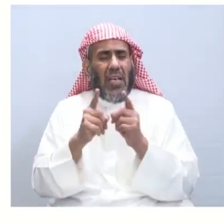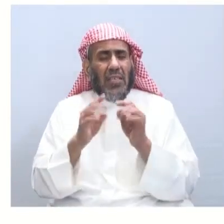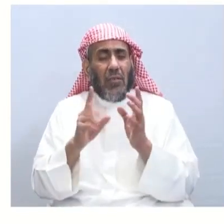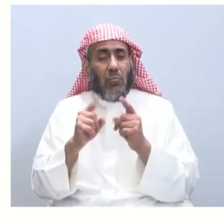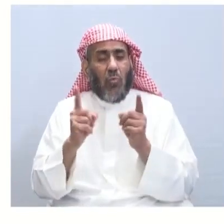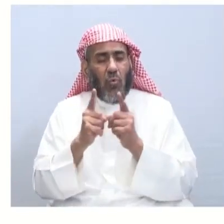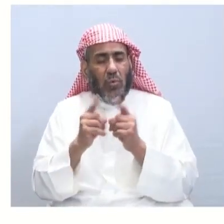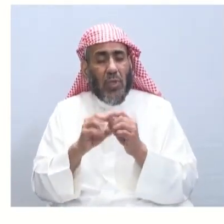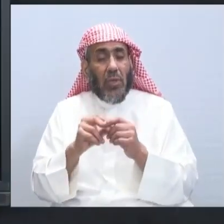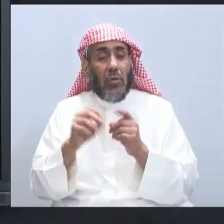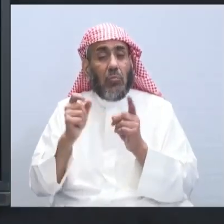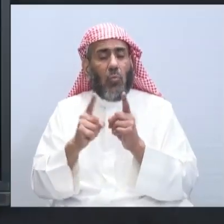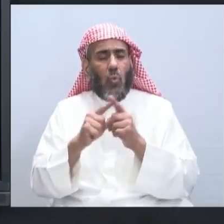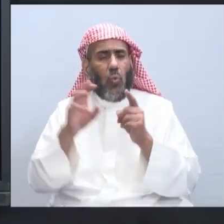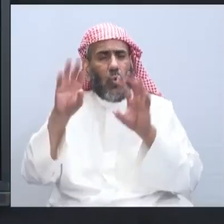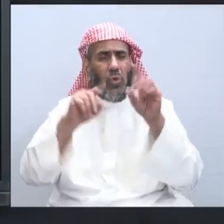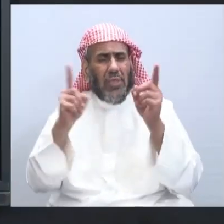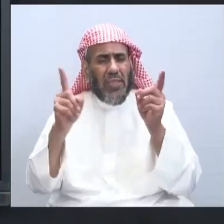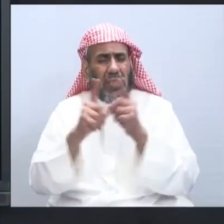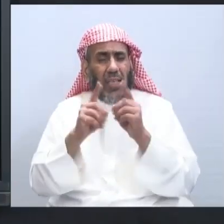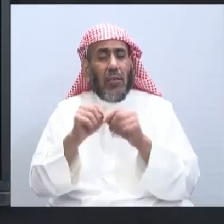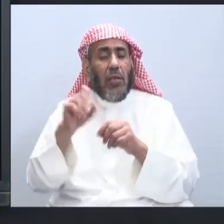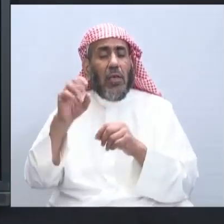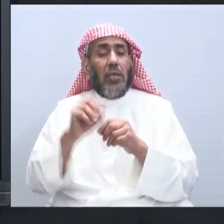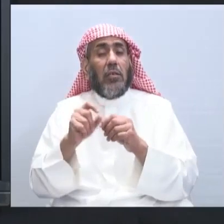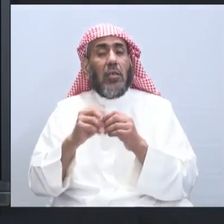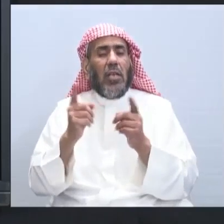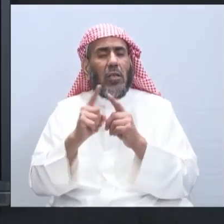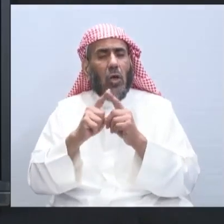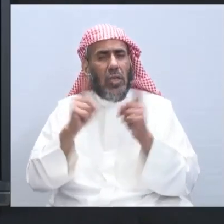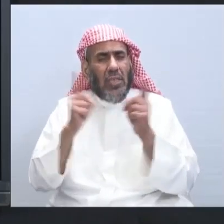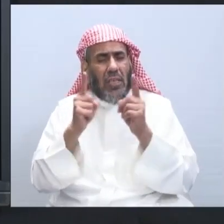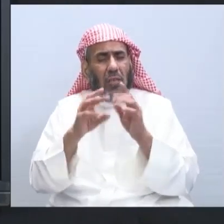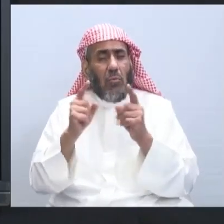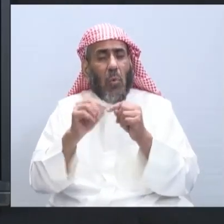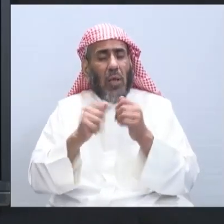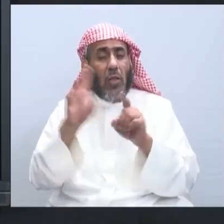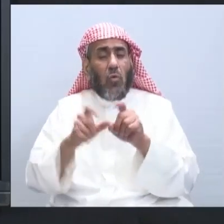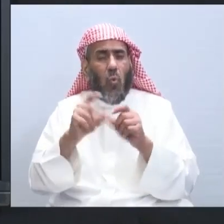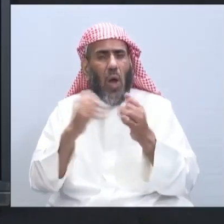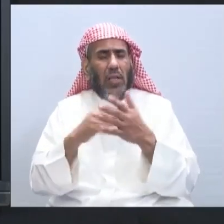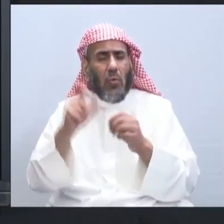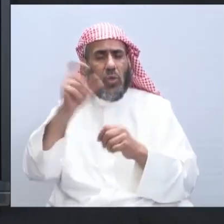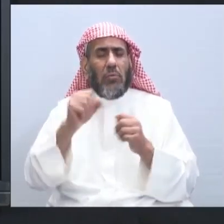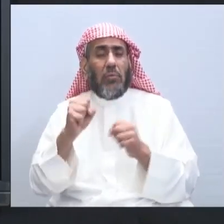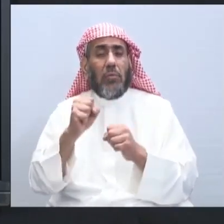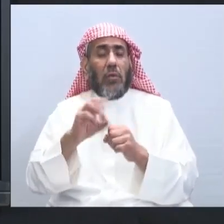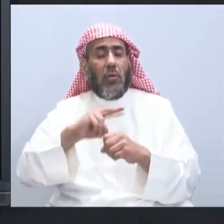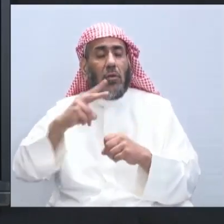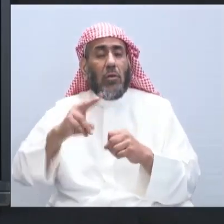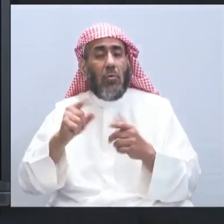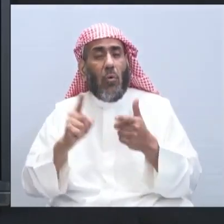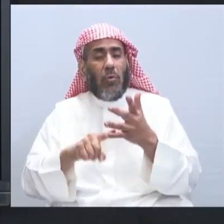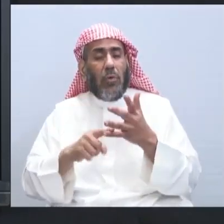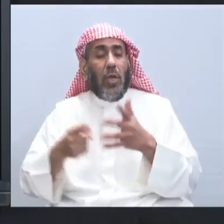حجما لذلك سميت يعني وتركيز من القصه القصيره يعني ليست مثل القصه القصيره تبدا بحدث واحد او بشخصيه بطل وشخصيه من